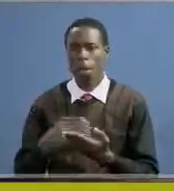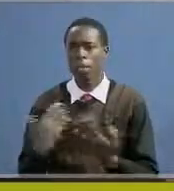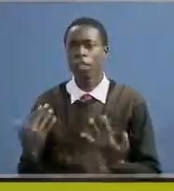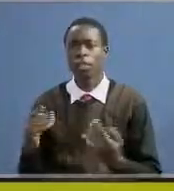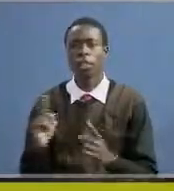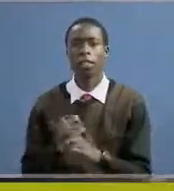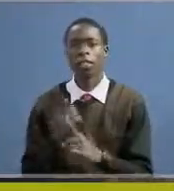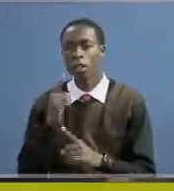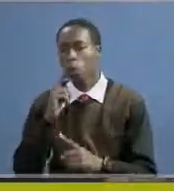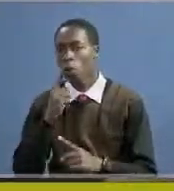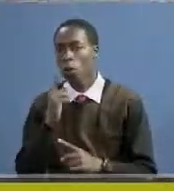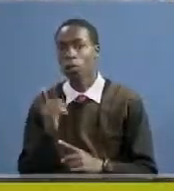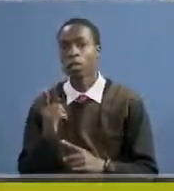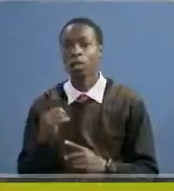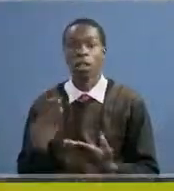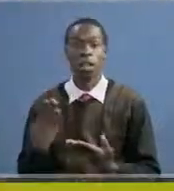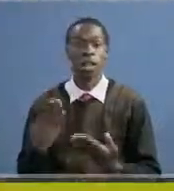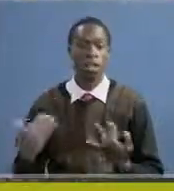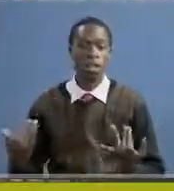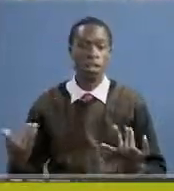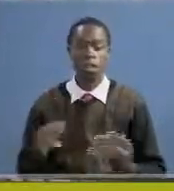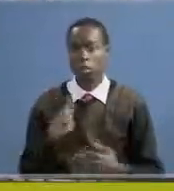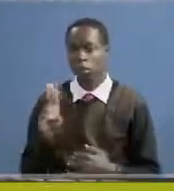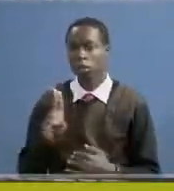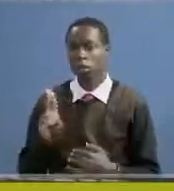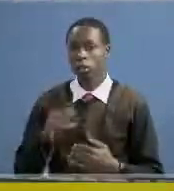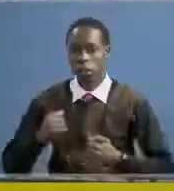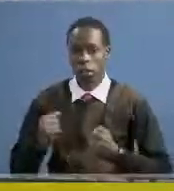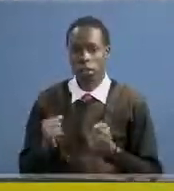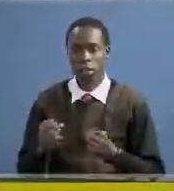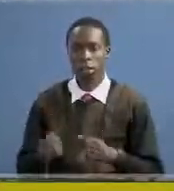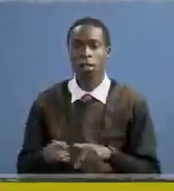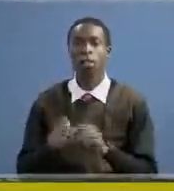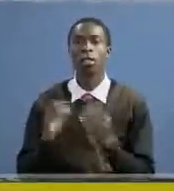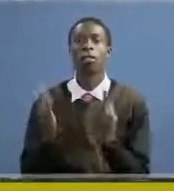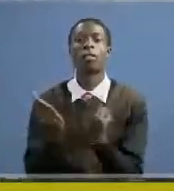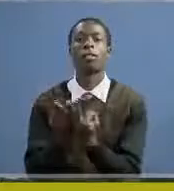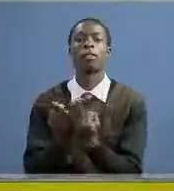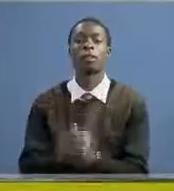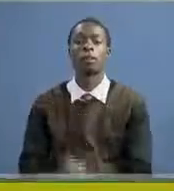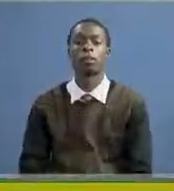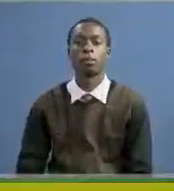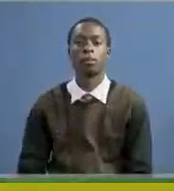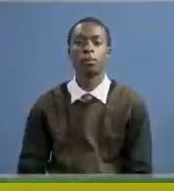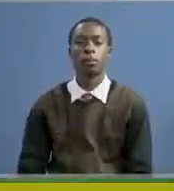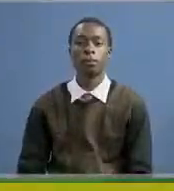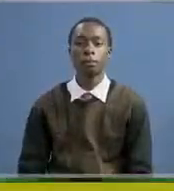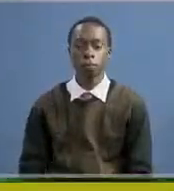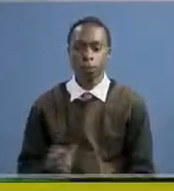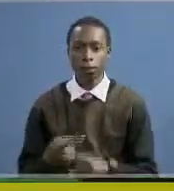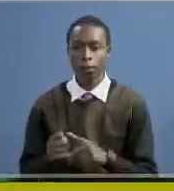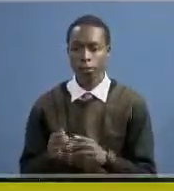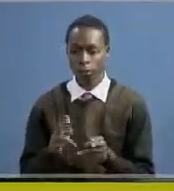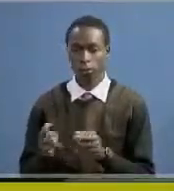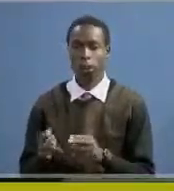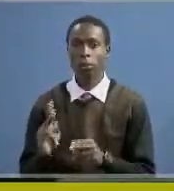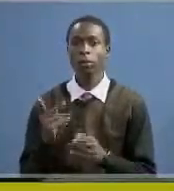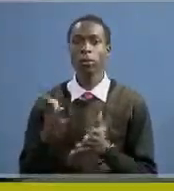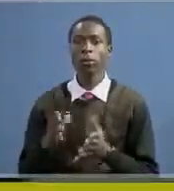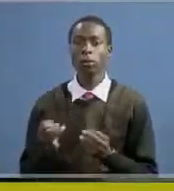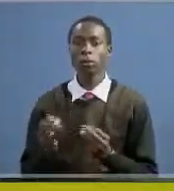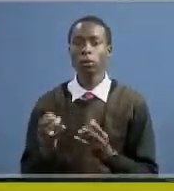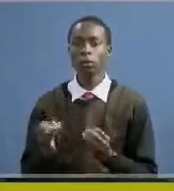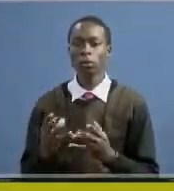tofauti madukani, bidhaa ambazo hutumiwa na kufurahia na familia zao. Ingawa kwa kawaida Wakenya